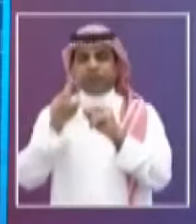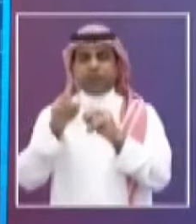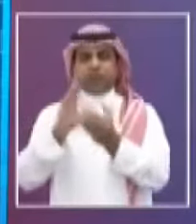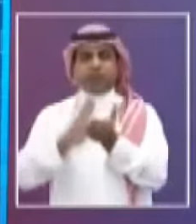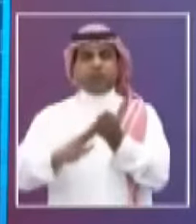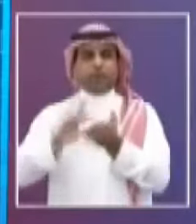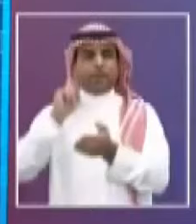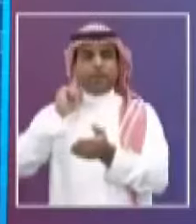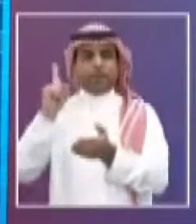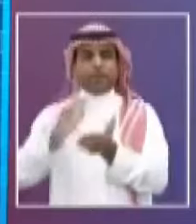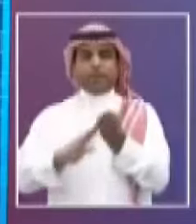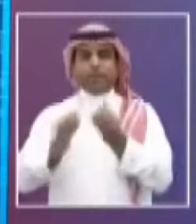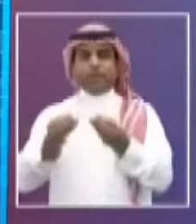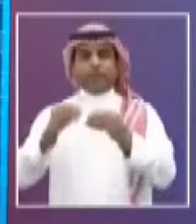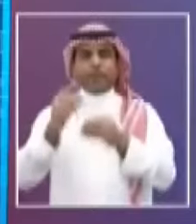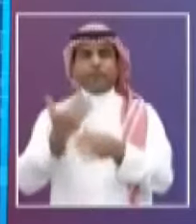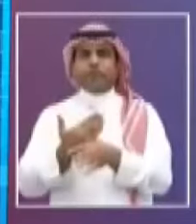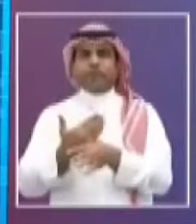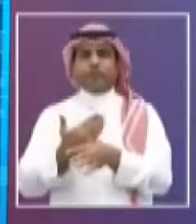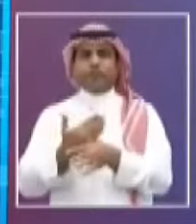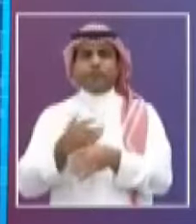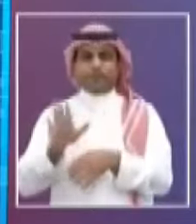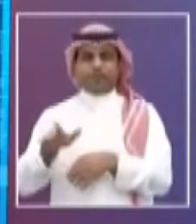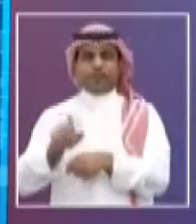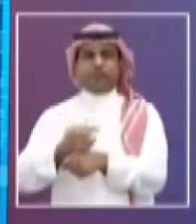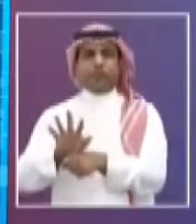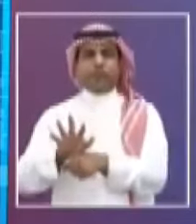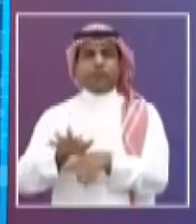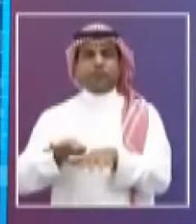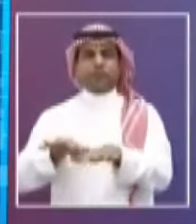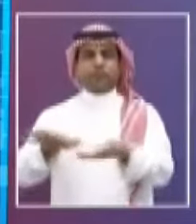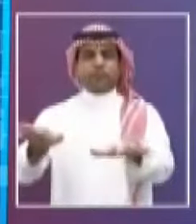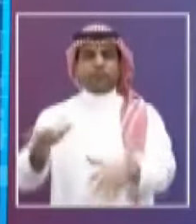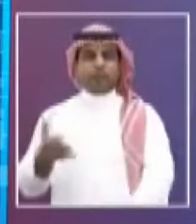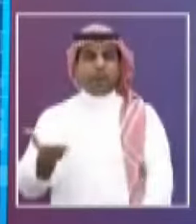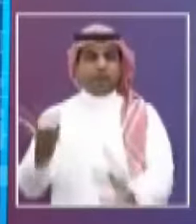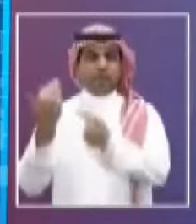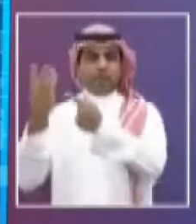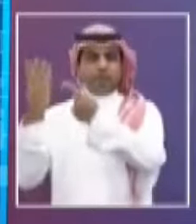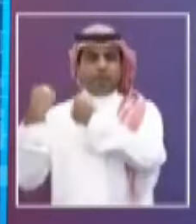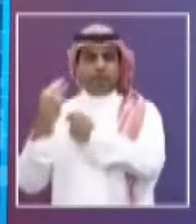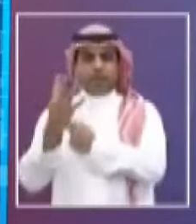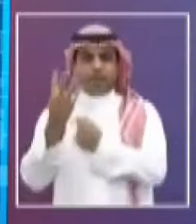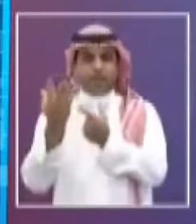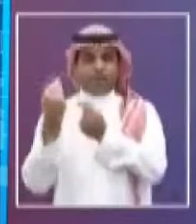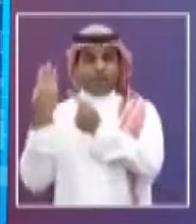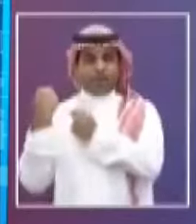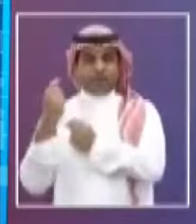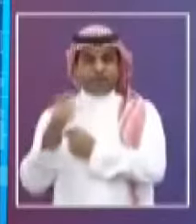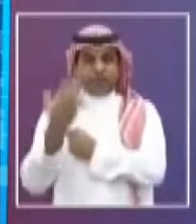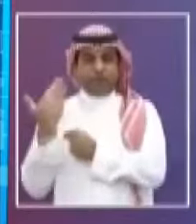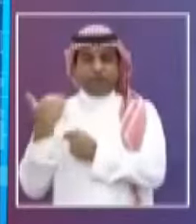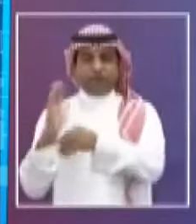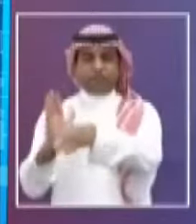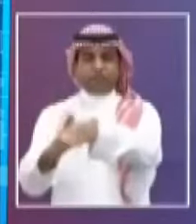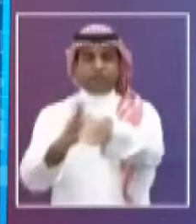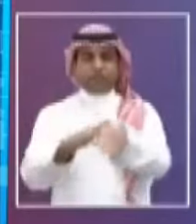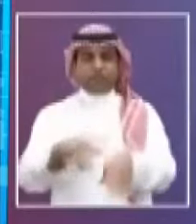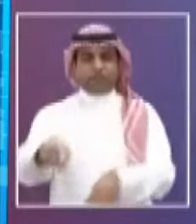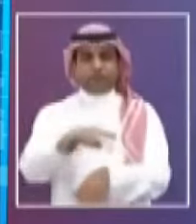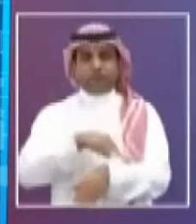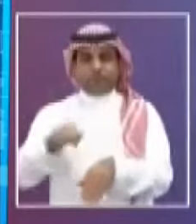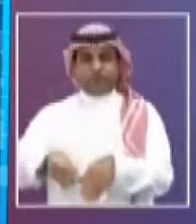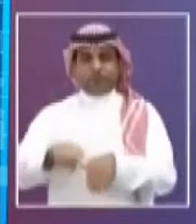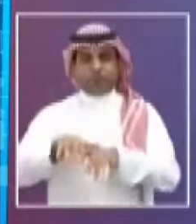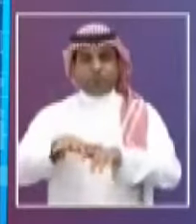تزايدت في الفترة السابقة نتيجة لوجود تفشيات سبق الكلام عليها قبل أسبوعين أو أربعة أسابيع تقريبا بأن هنالك